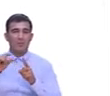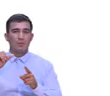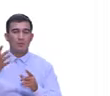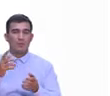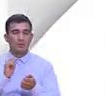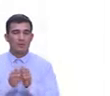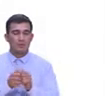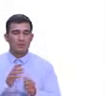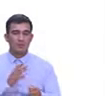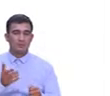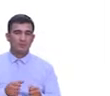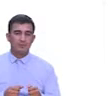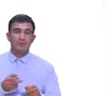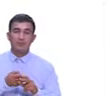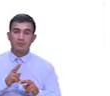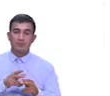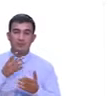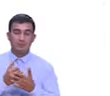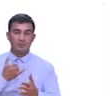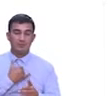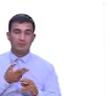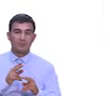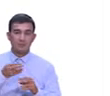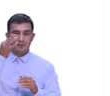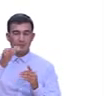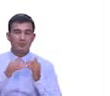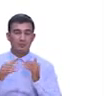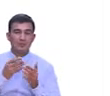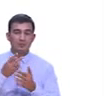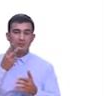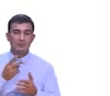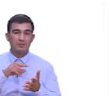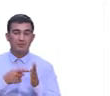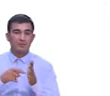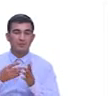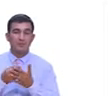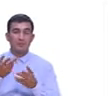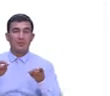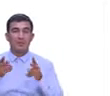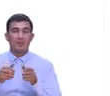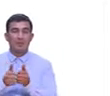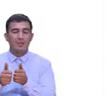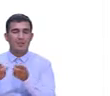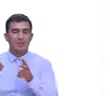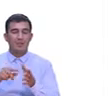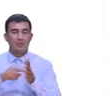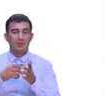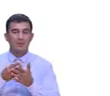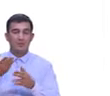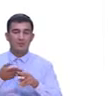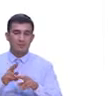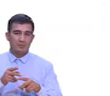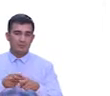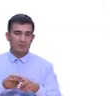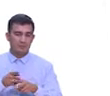Demak, bu bizda to'g'ri chiziqning ikki nuqtasi va ular orasida yotgan nuqtalardan iborat qism kesma